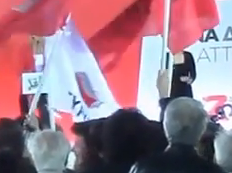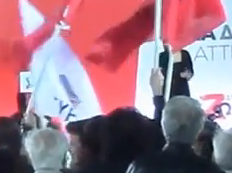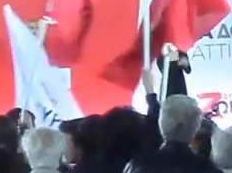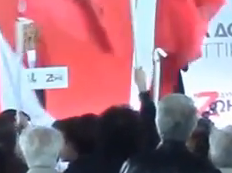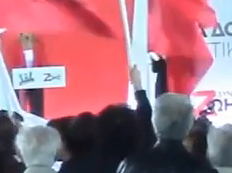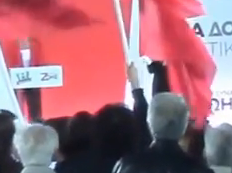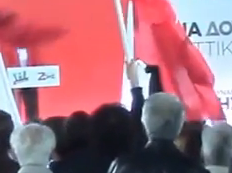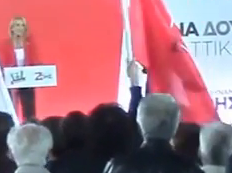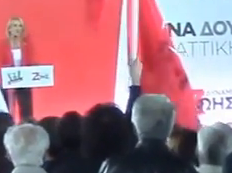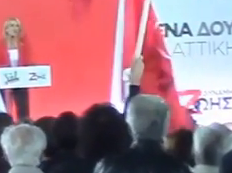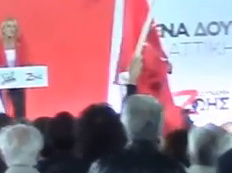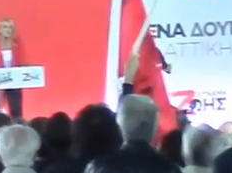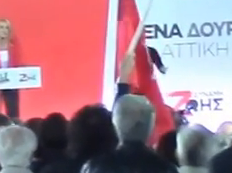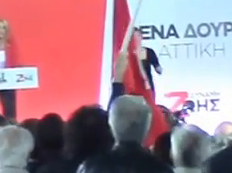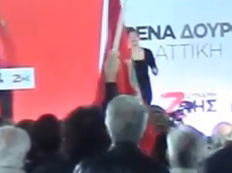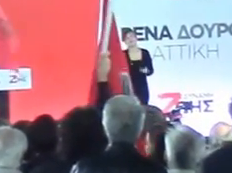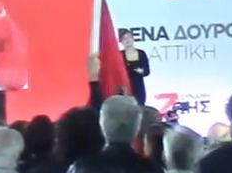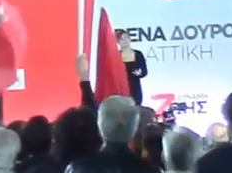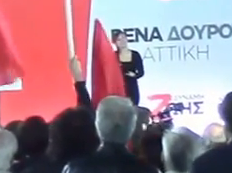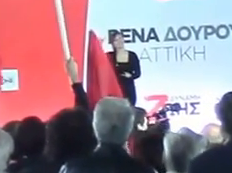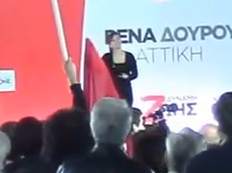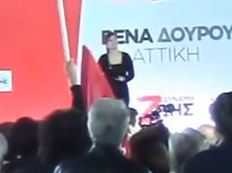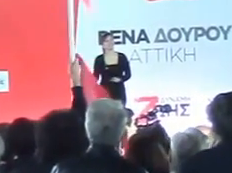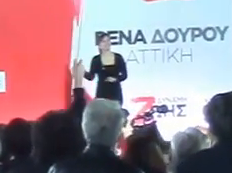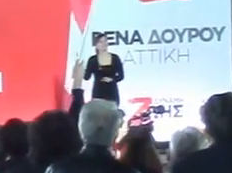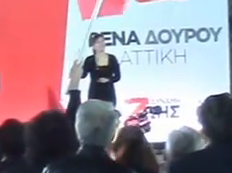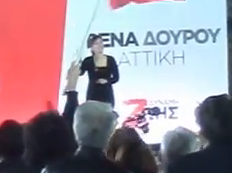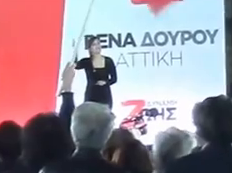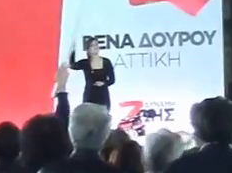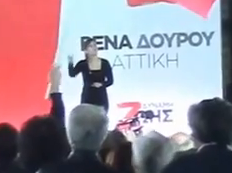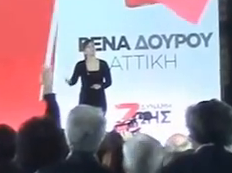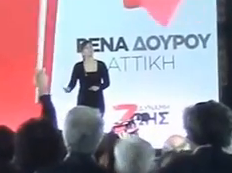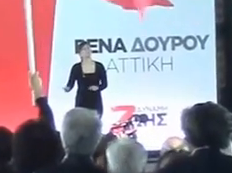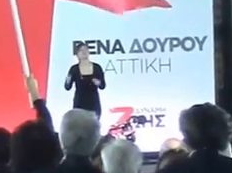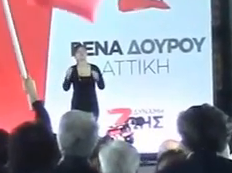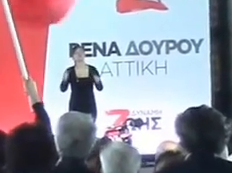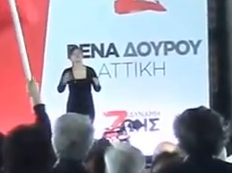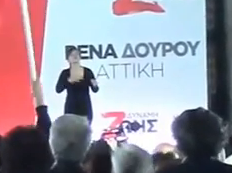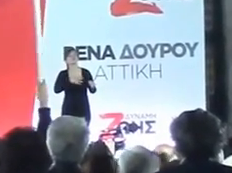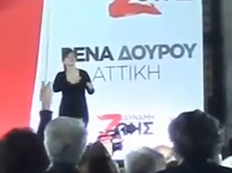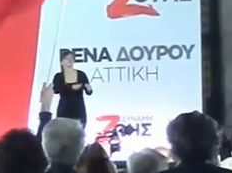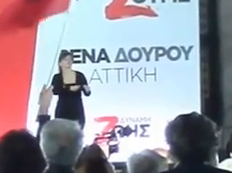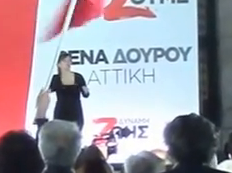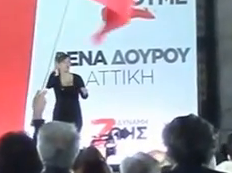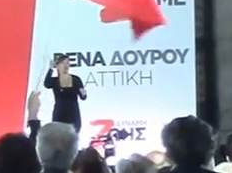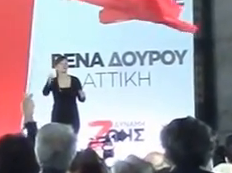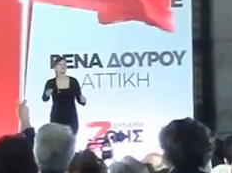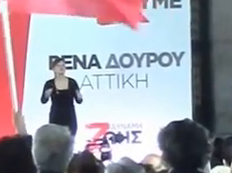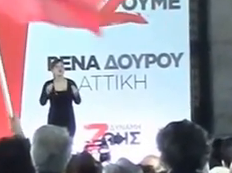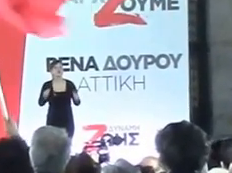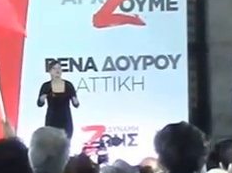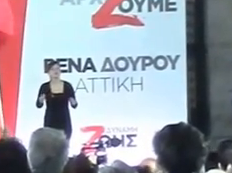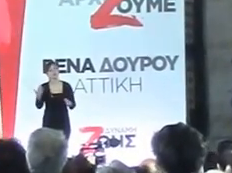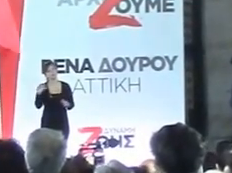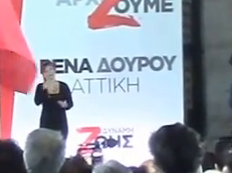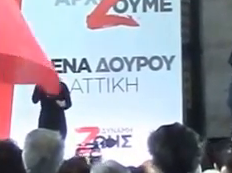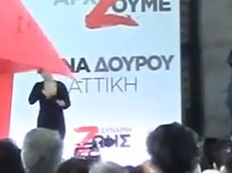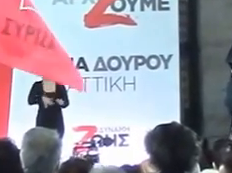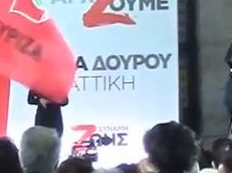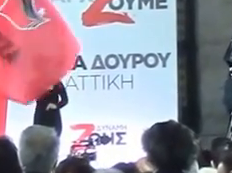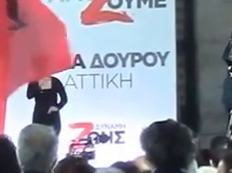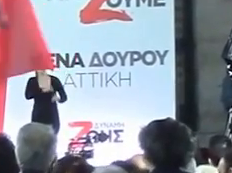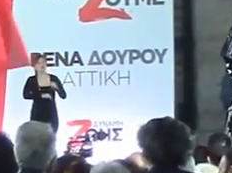Όπως μας είπε ο συναγωνιστής, ο σπουδαίος σύντροφος, ο Γαβρίλ,